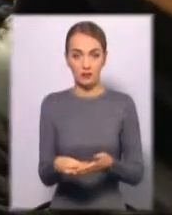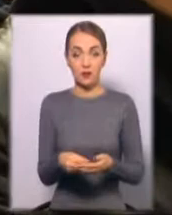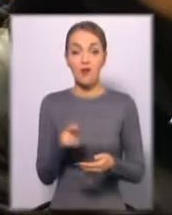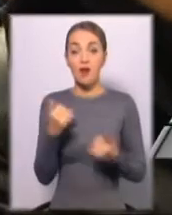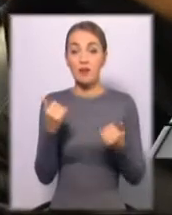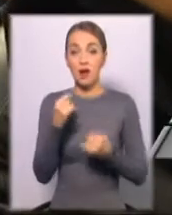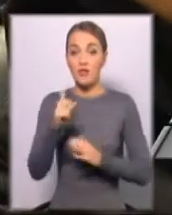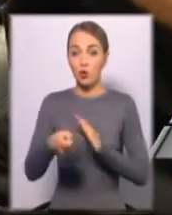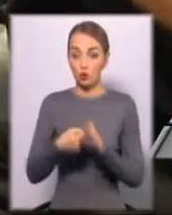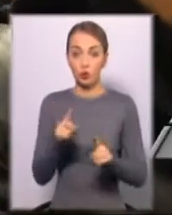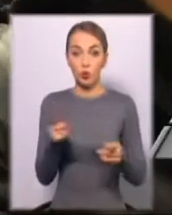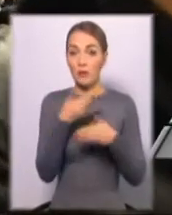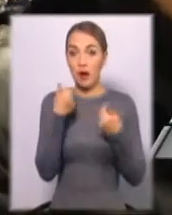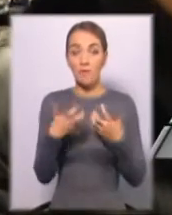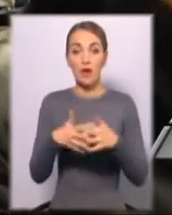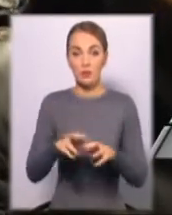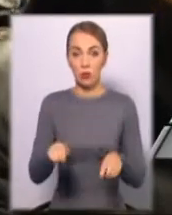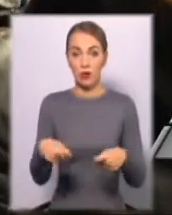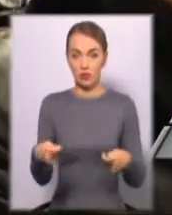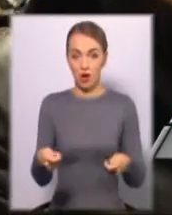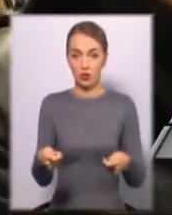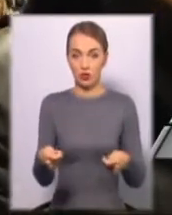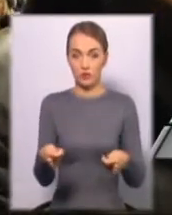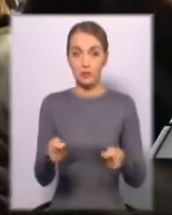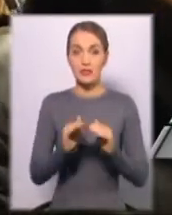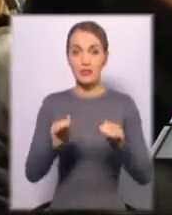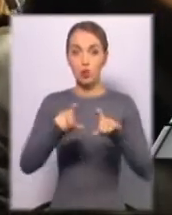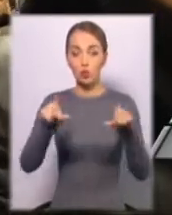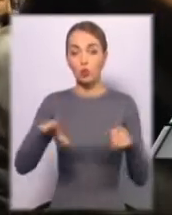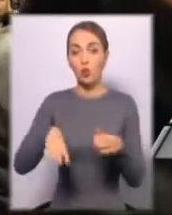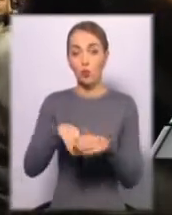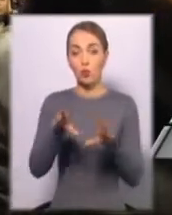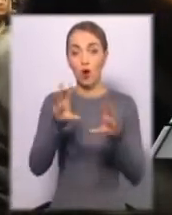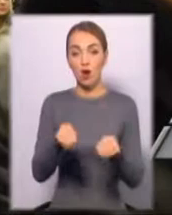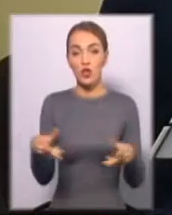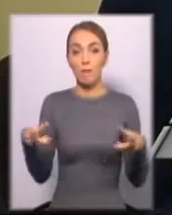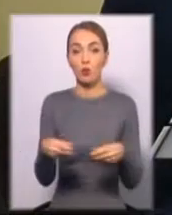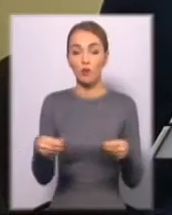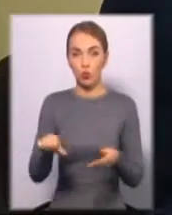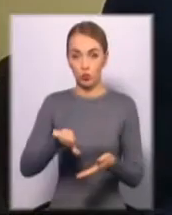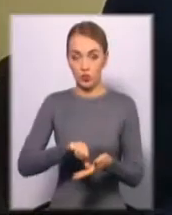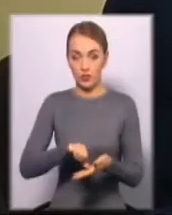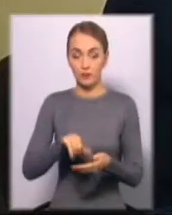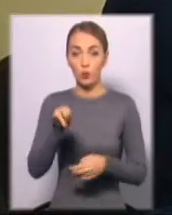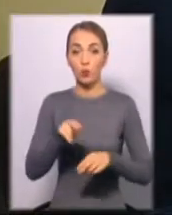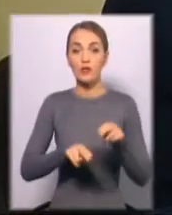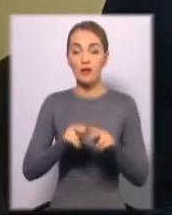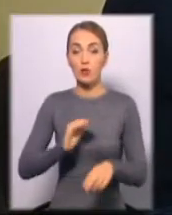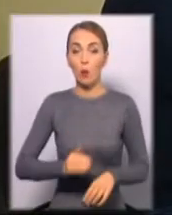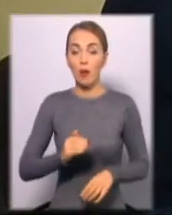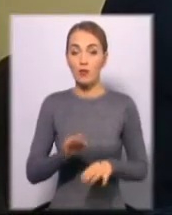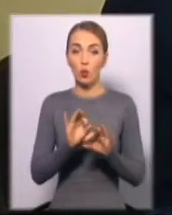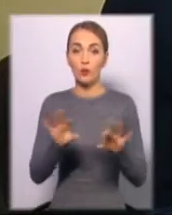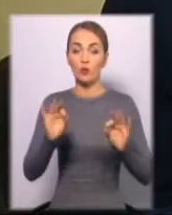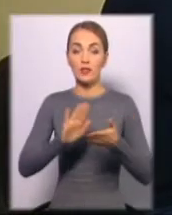з'ясовується, що немає механізму передачі садочку за рахунок погашення пайової участі. У будівельній компанії